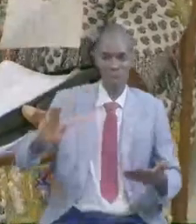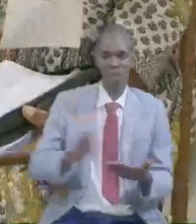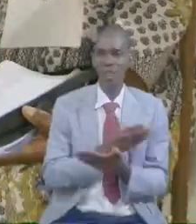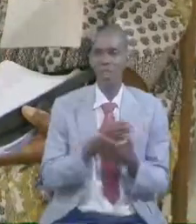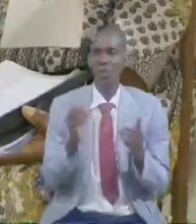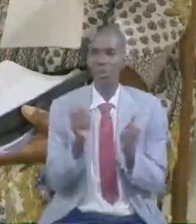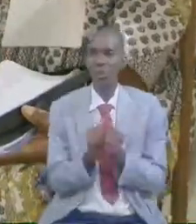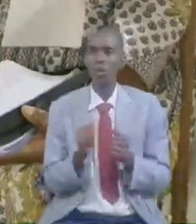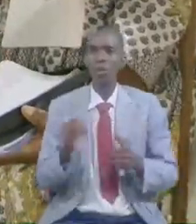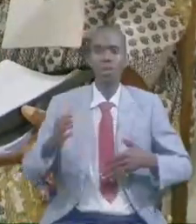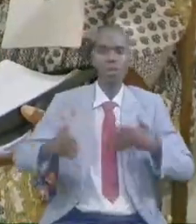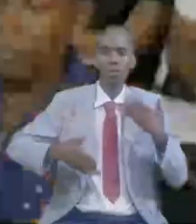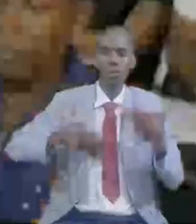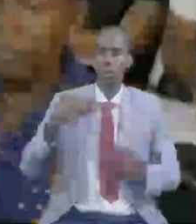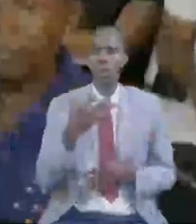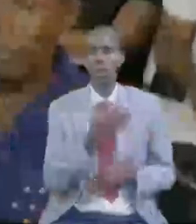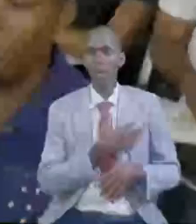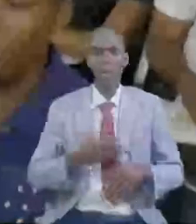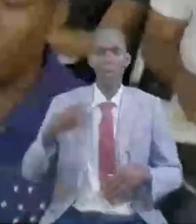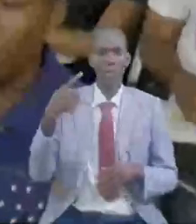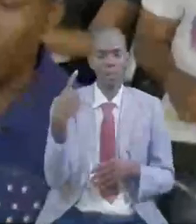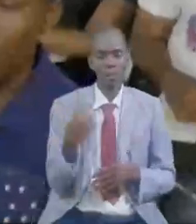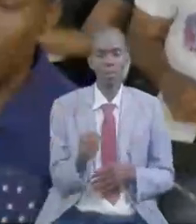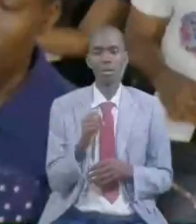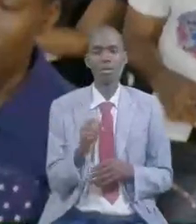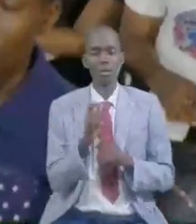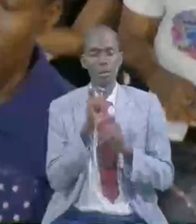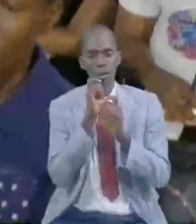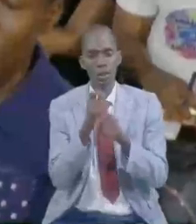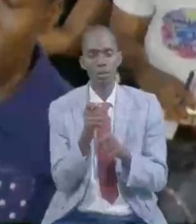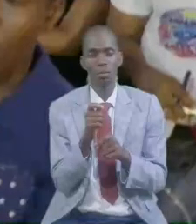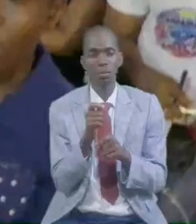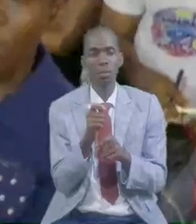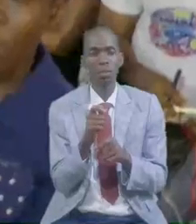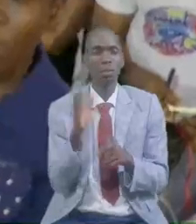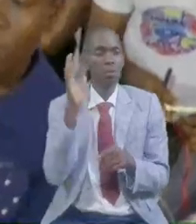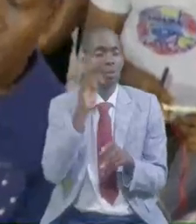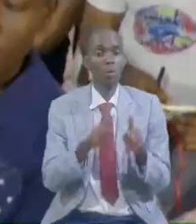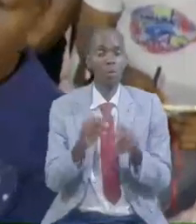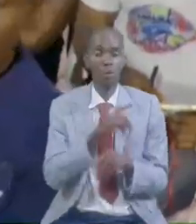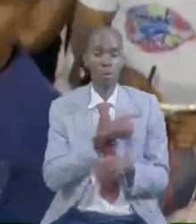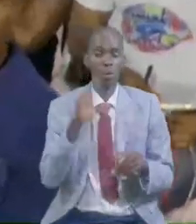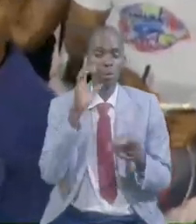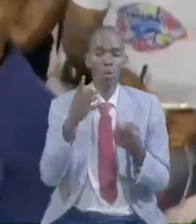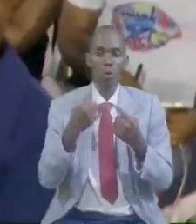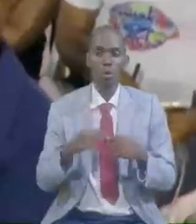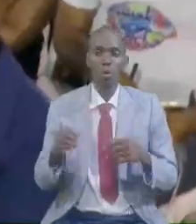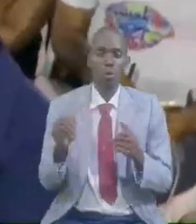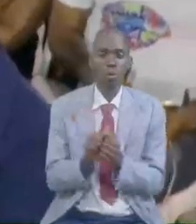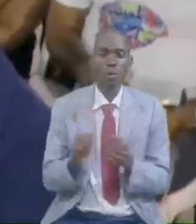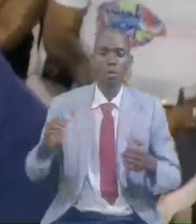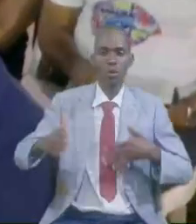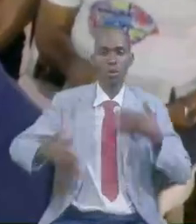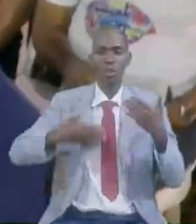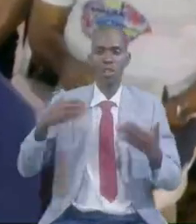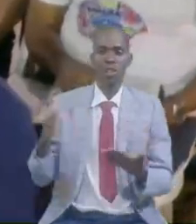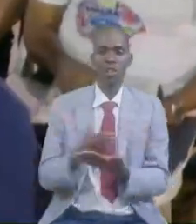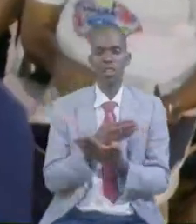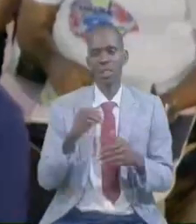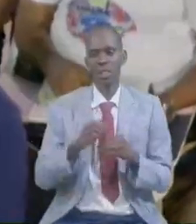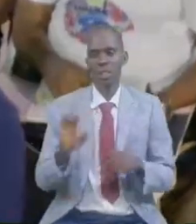tu viendras racheter de l'Éternel. Et tu viendras avec joie et avec chant dans leur bouche. Il